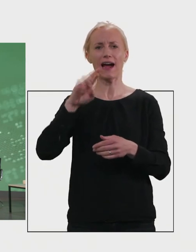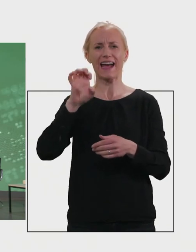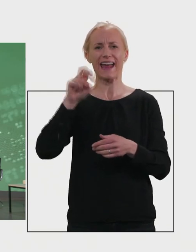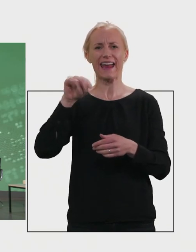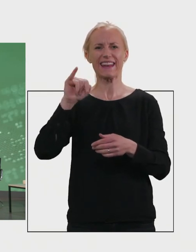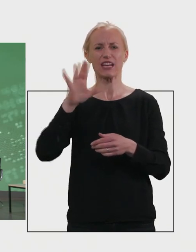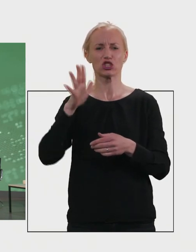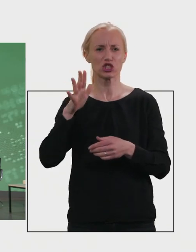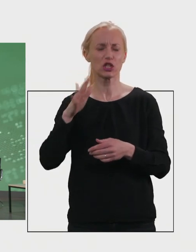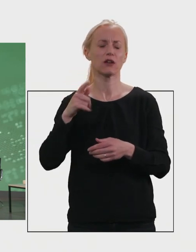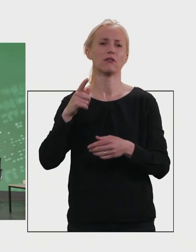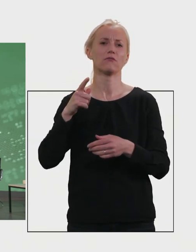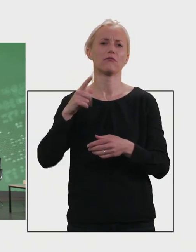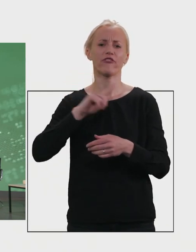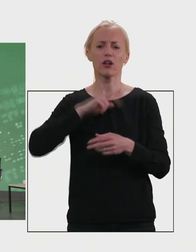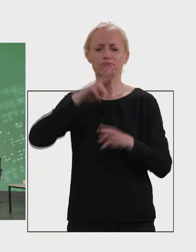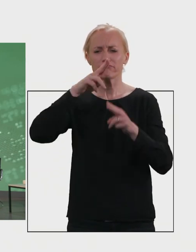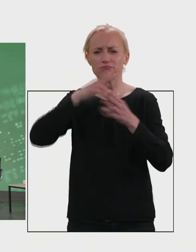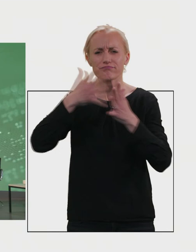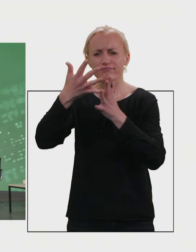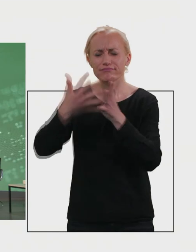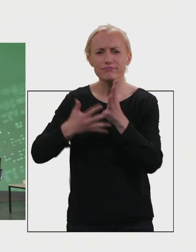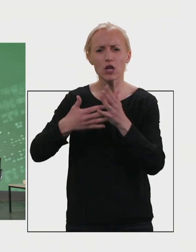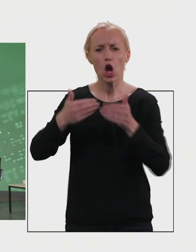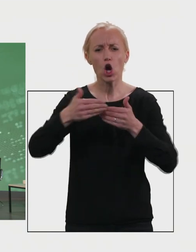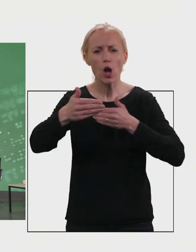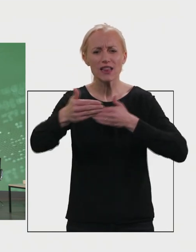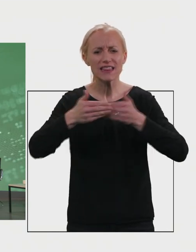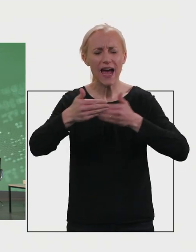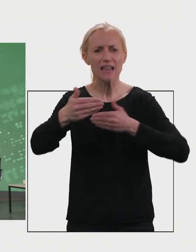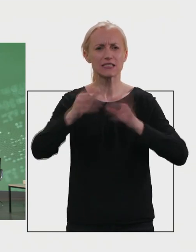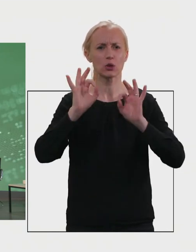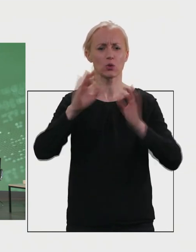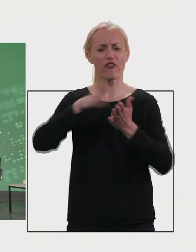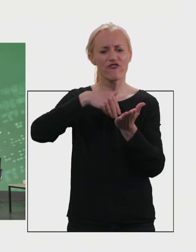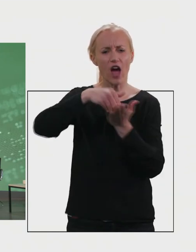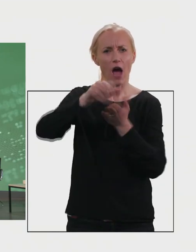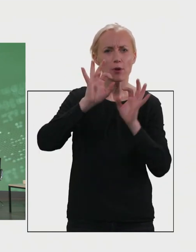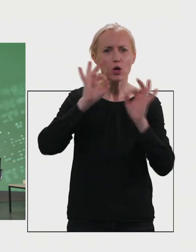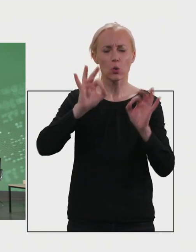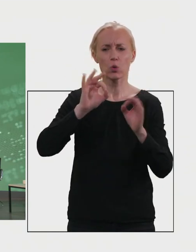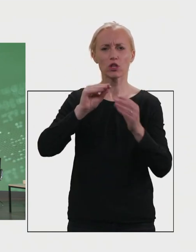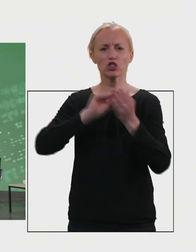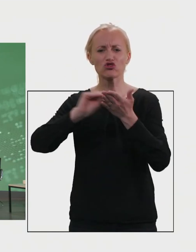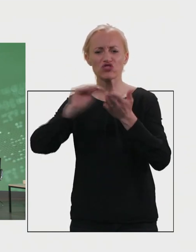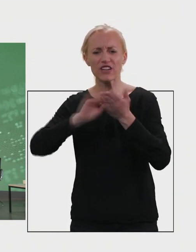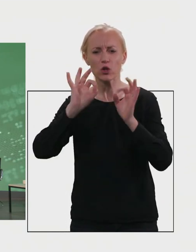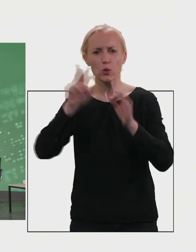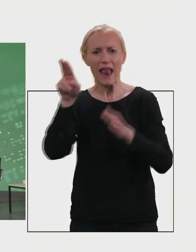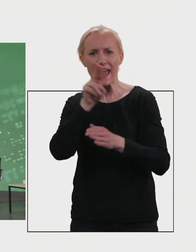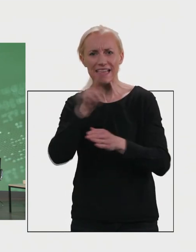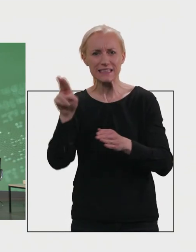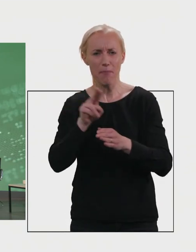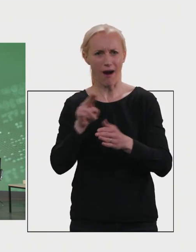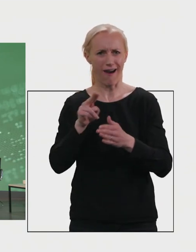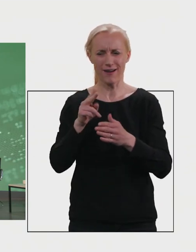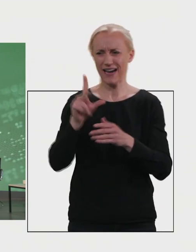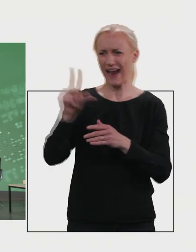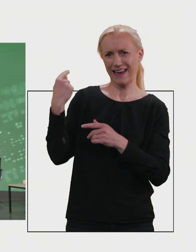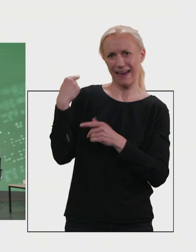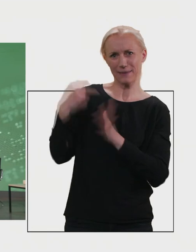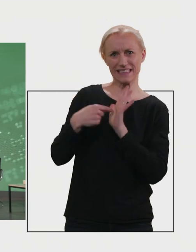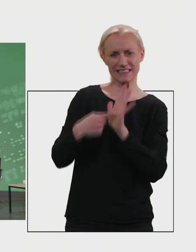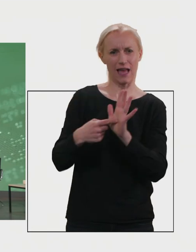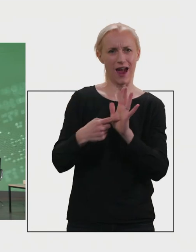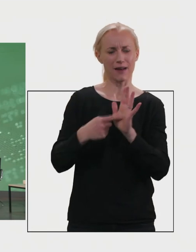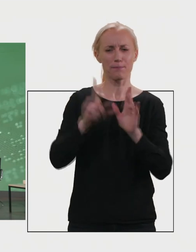Wir achten darauf, dass Kontraste gut sind, Farben gut sind, Schriften gut lesbar sind. Also das, was Katja eben gezeigt hat. Also hier